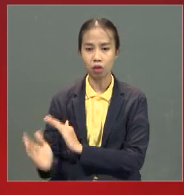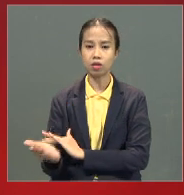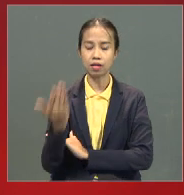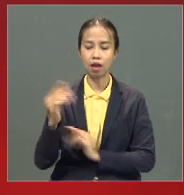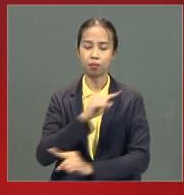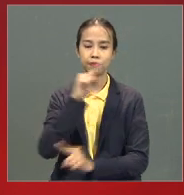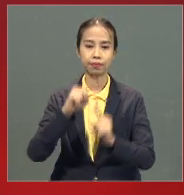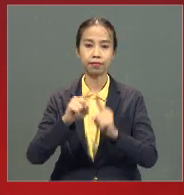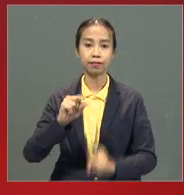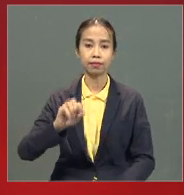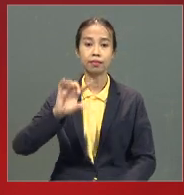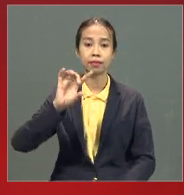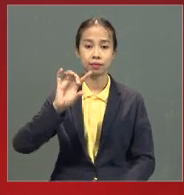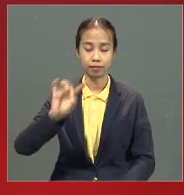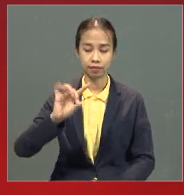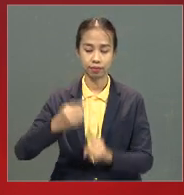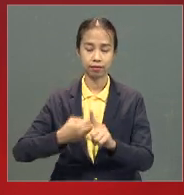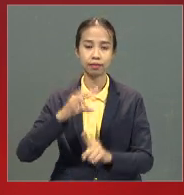มีสุขของอียิปต์ให้บุคคลดังกล่าวเข้ารับการรักษาตัวที่โรงพยาบาลในวันเดียวกันต่อมาคะในช่วงเช้าของวันที่28